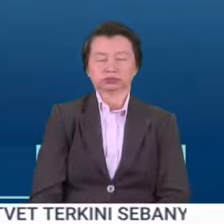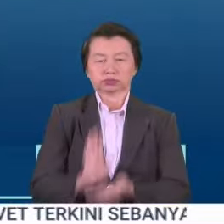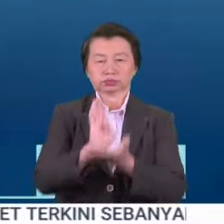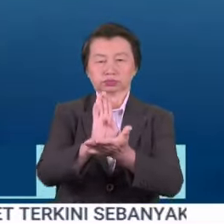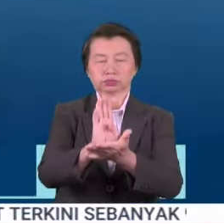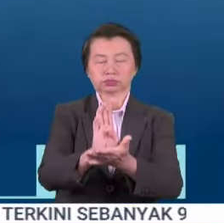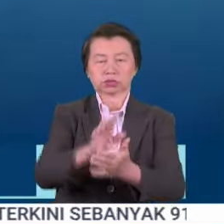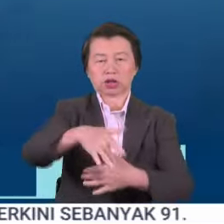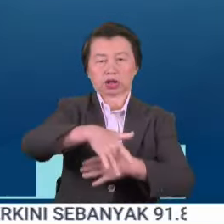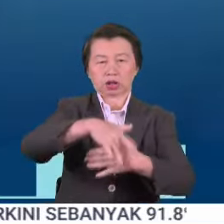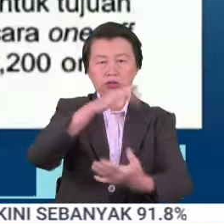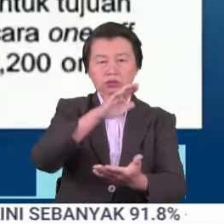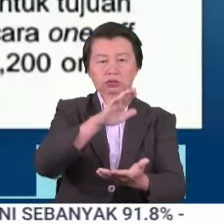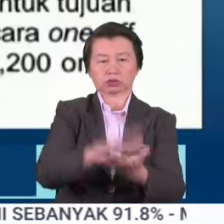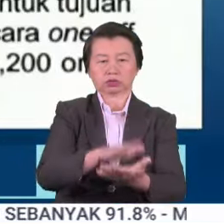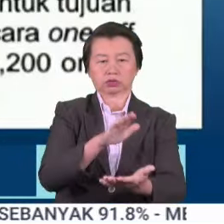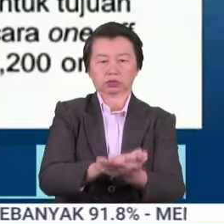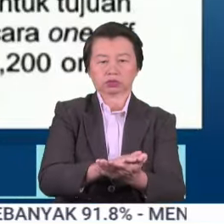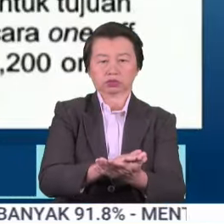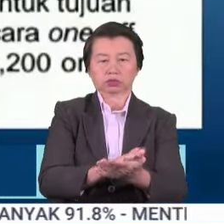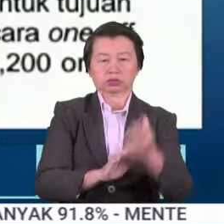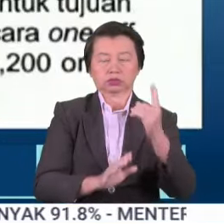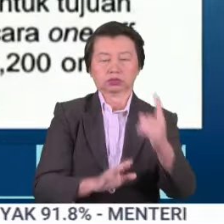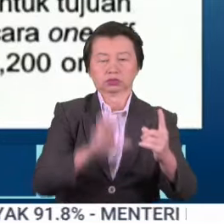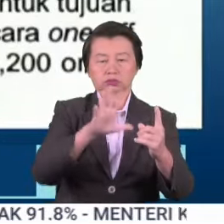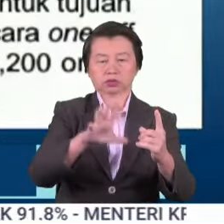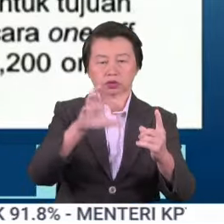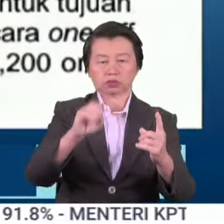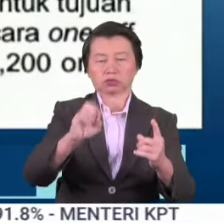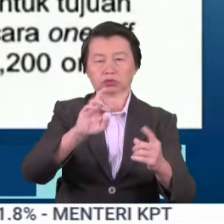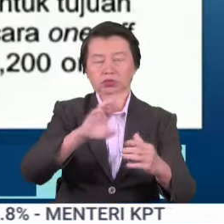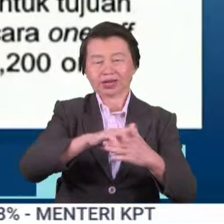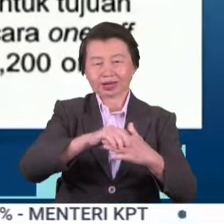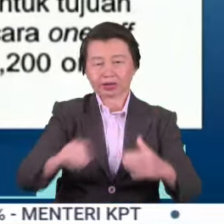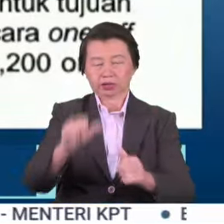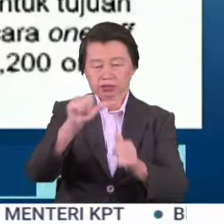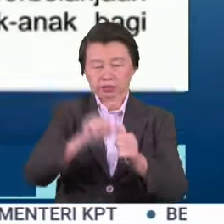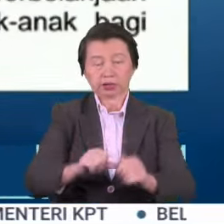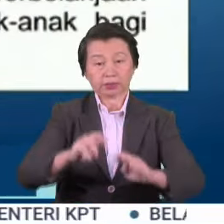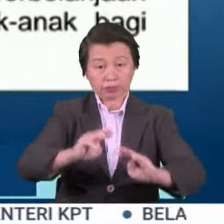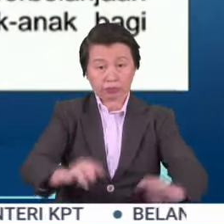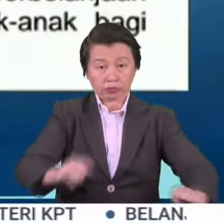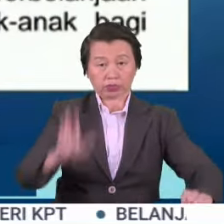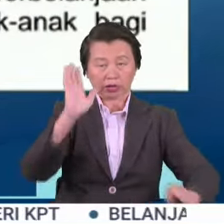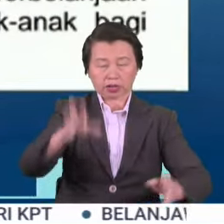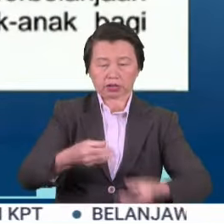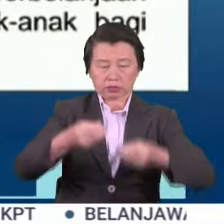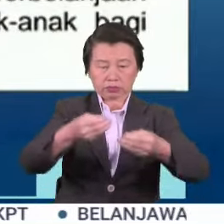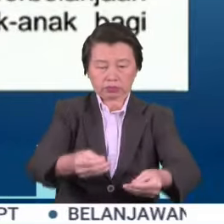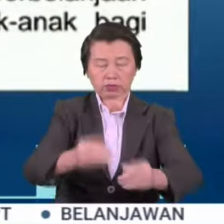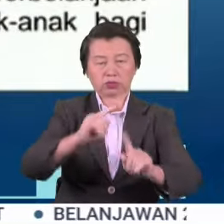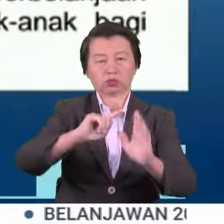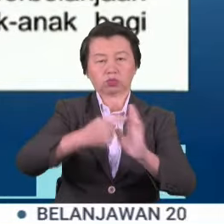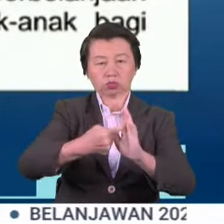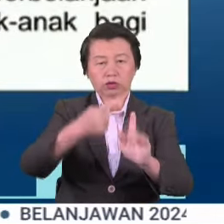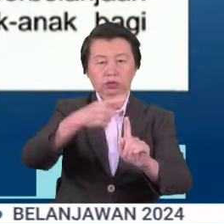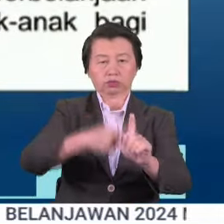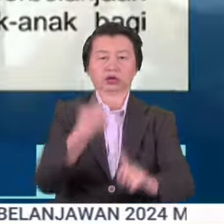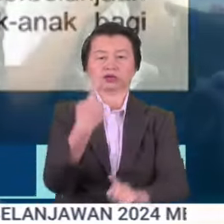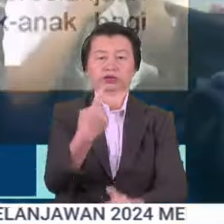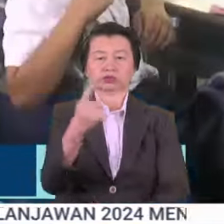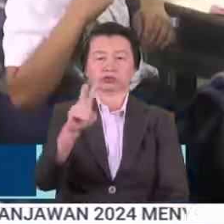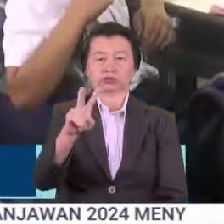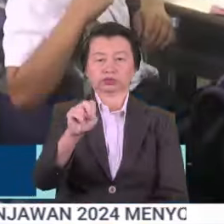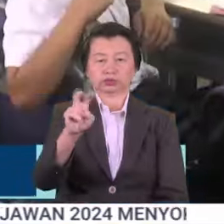Bantuan awal persekolahan BAP sebanyak RM150 kepada setiap murid akan disalurkan bermula Januari